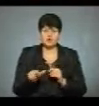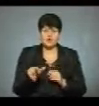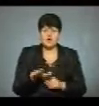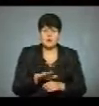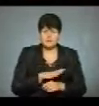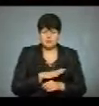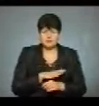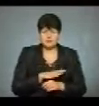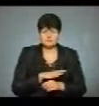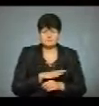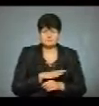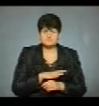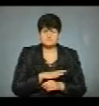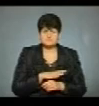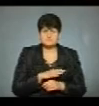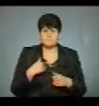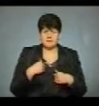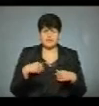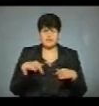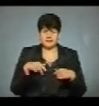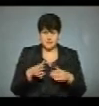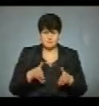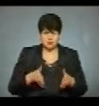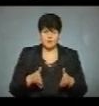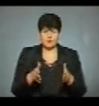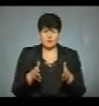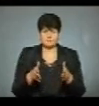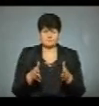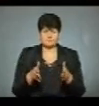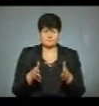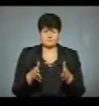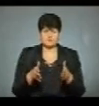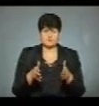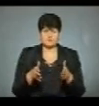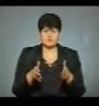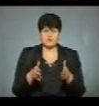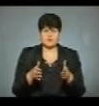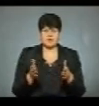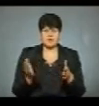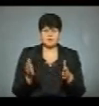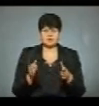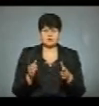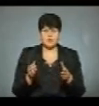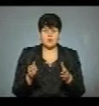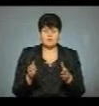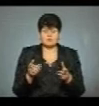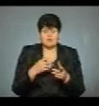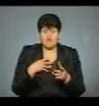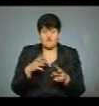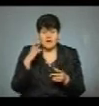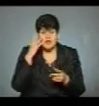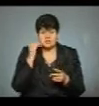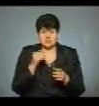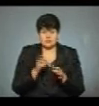так, отак ми йдемо, як то, як море, Мойсей, що море розходиться, і тут